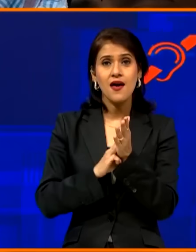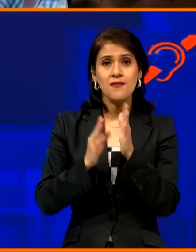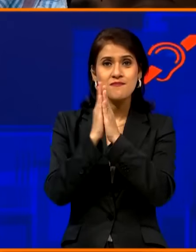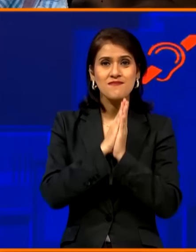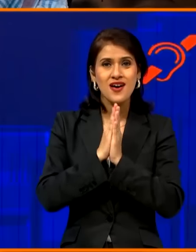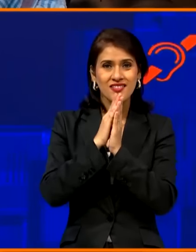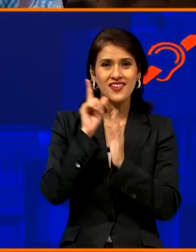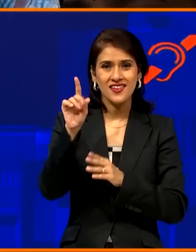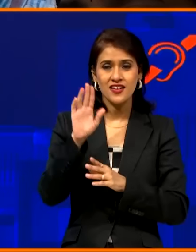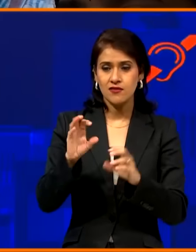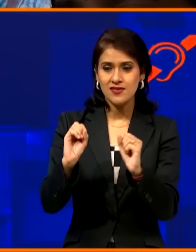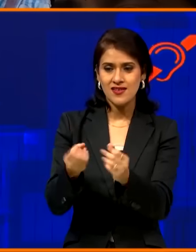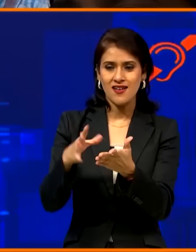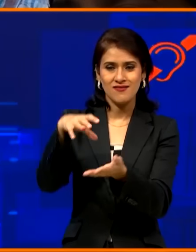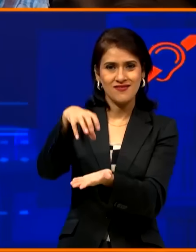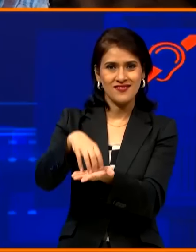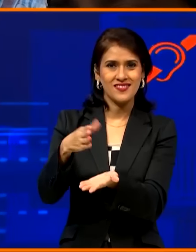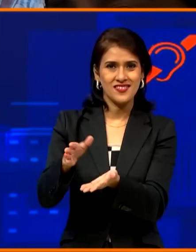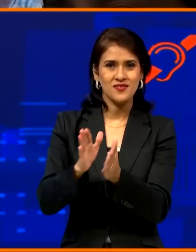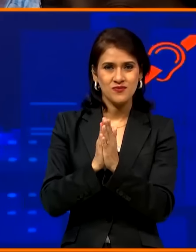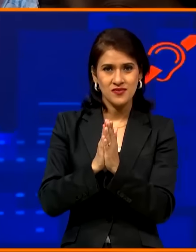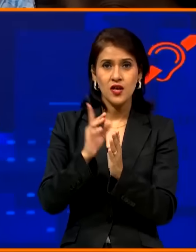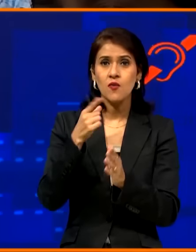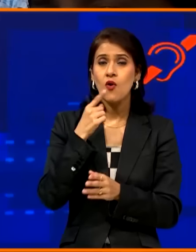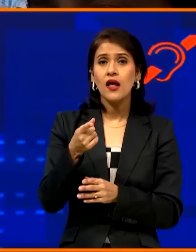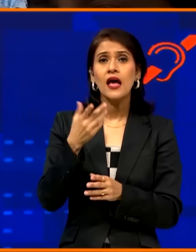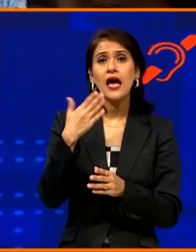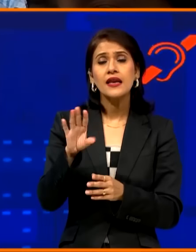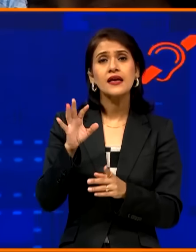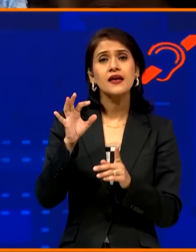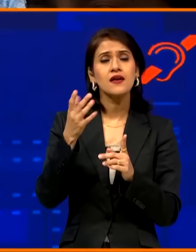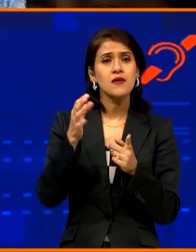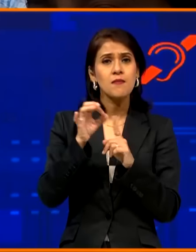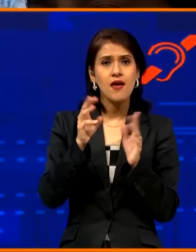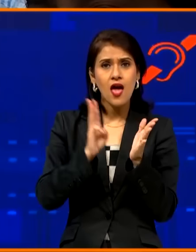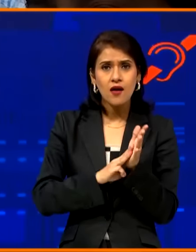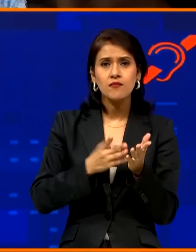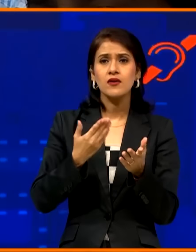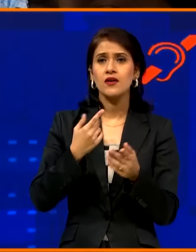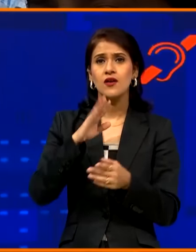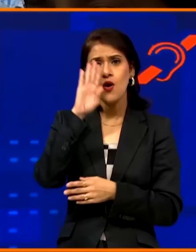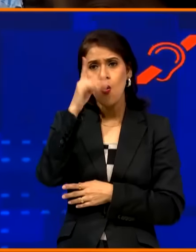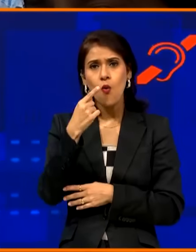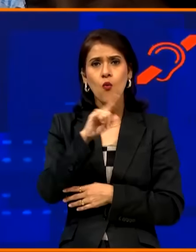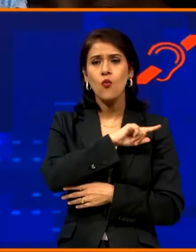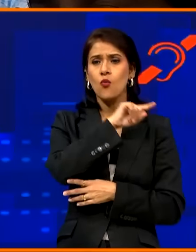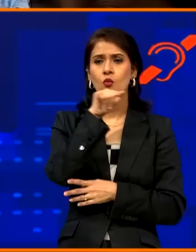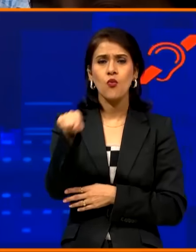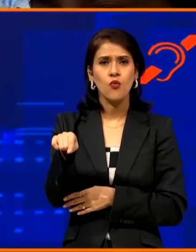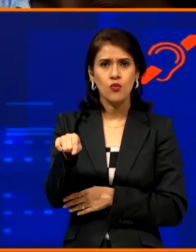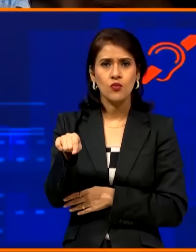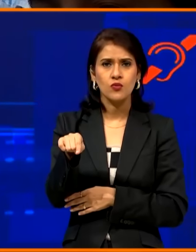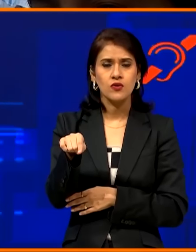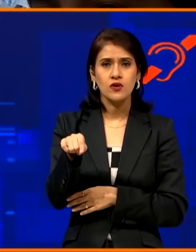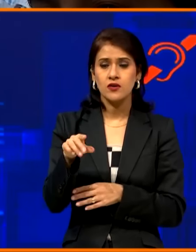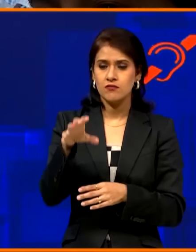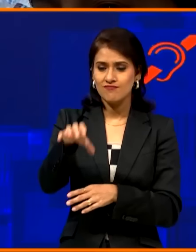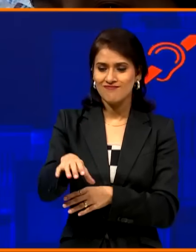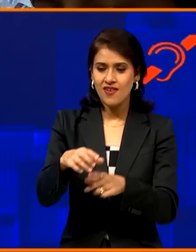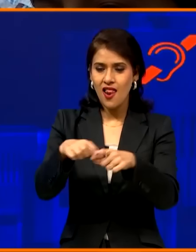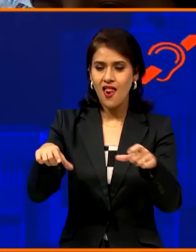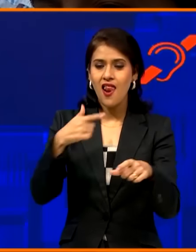आपका एक बयान था कि किसी भी देश या राष्ट्र के प्रधानमंत्री को किसी भी मंदिर या इबादत गाह की बुनियाद रखने नहीं